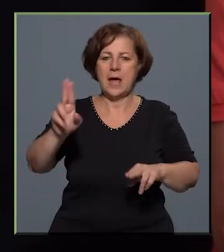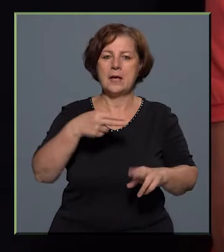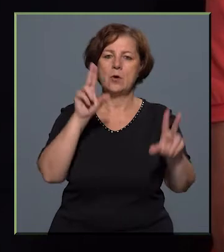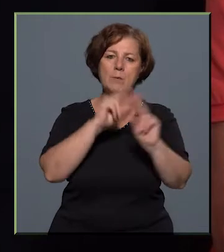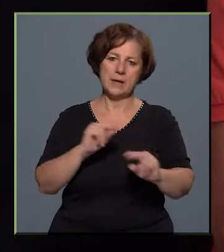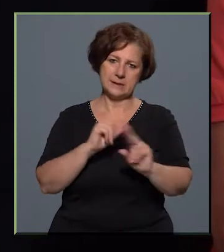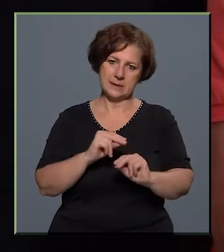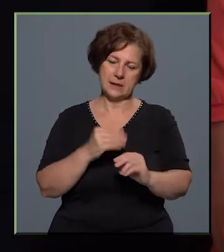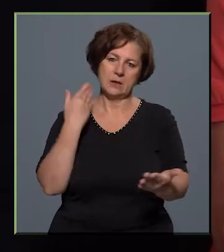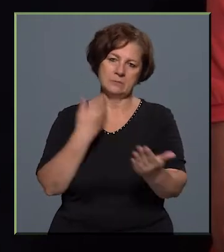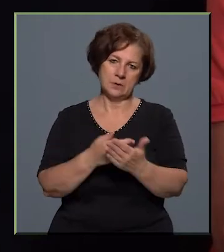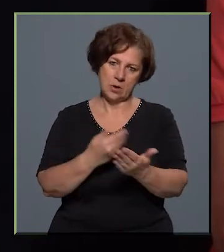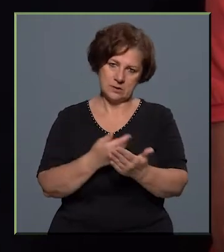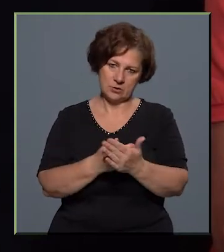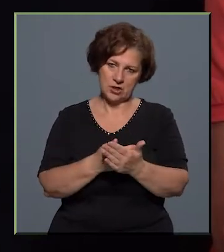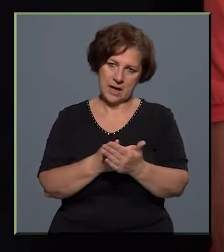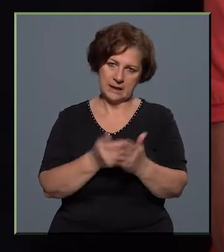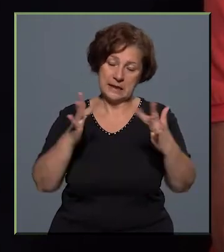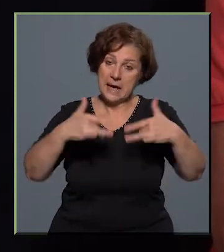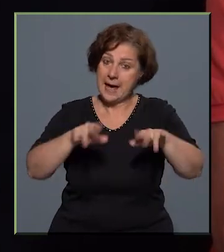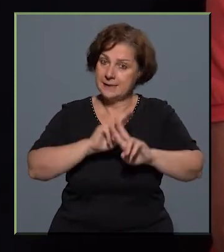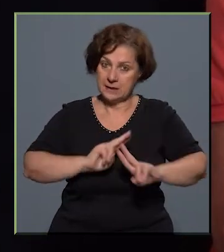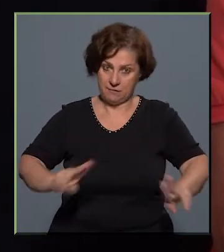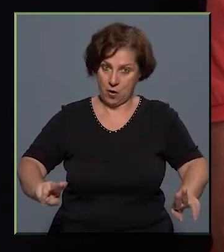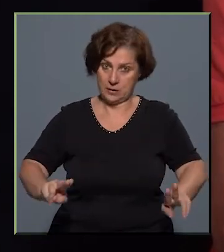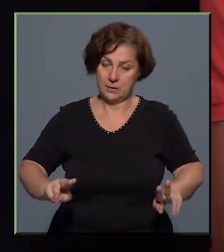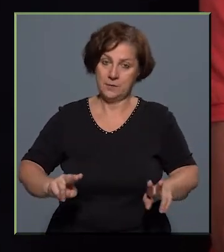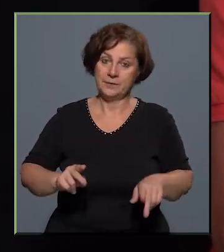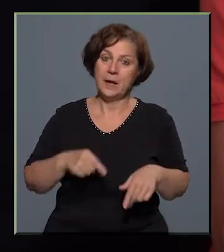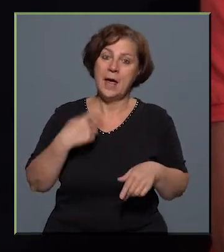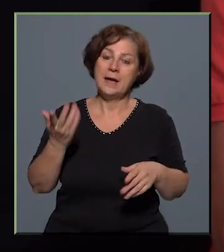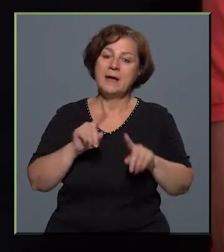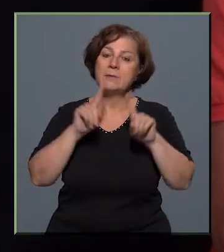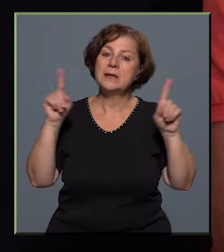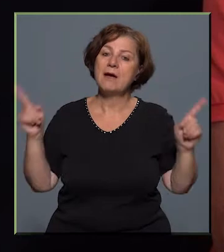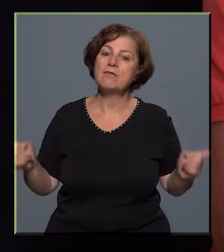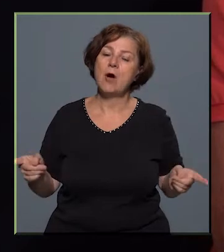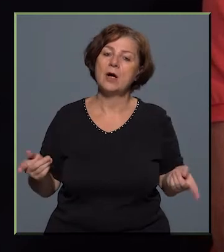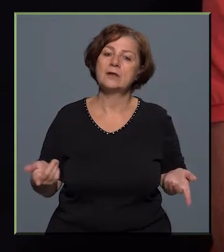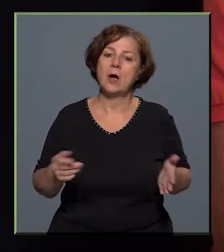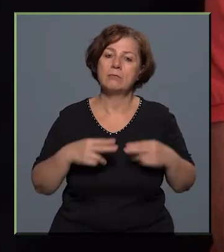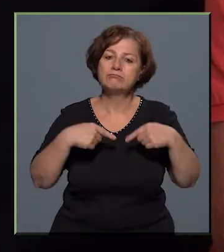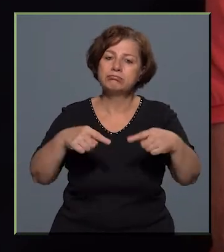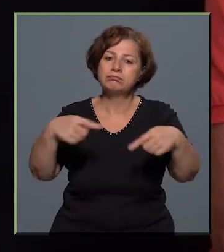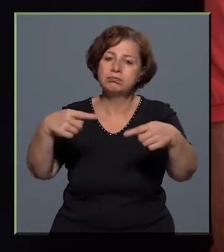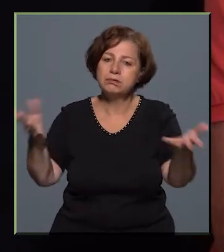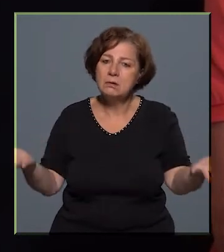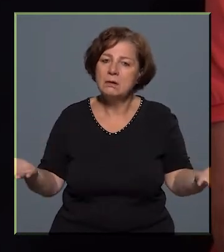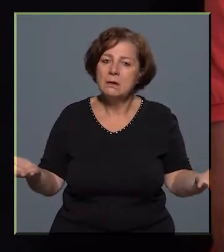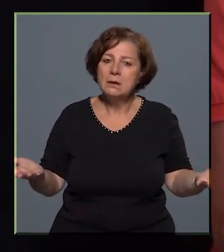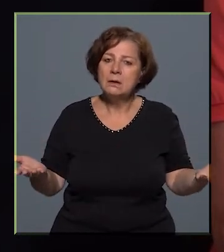erről beszél, gazdasági helyzet van ennek mindenfajta lenyomatával.